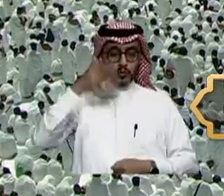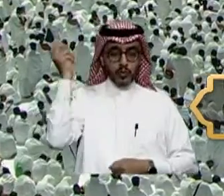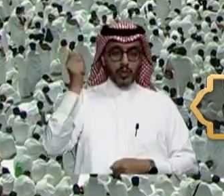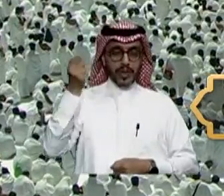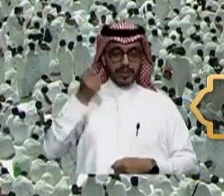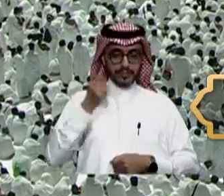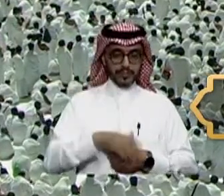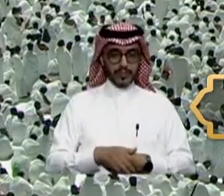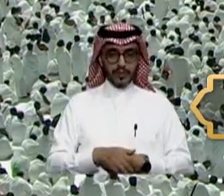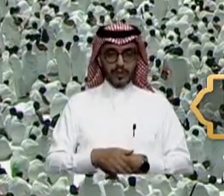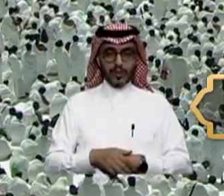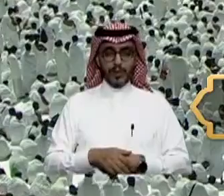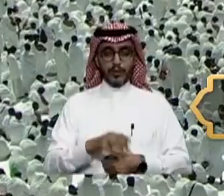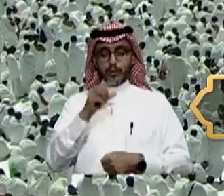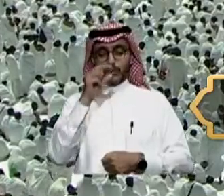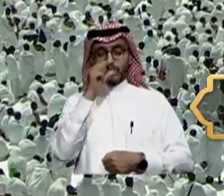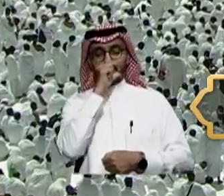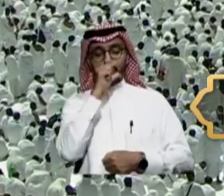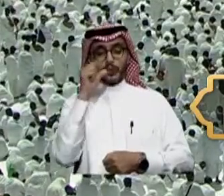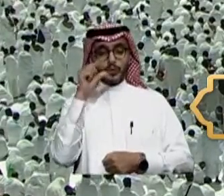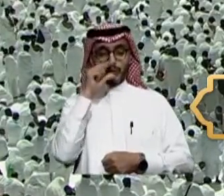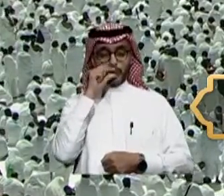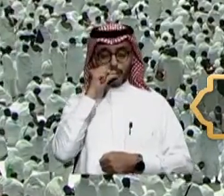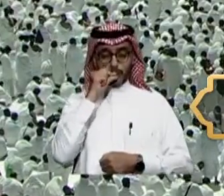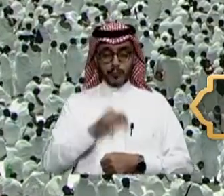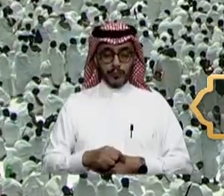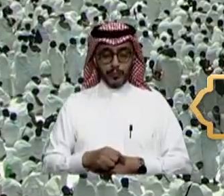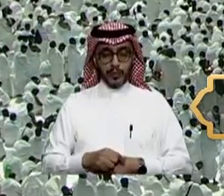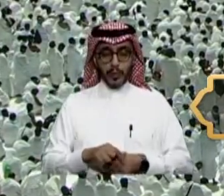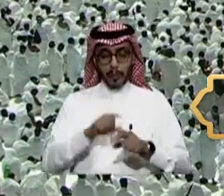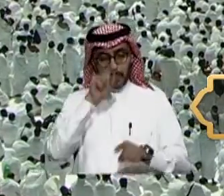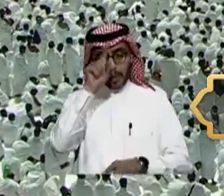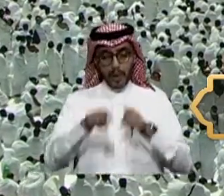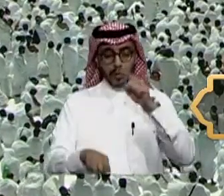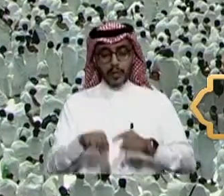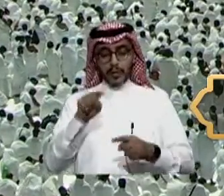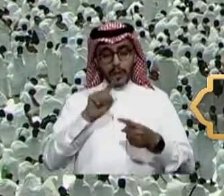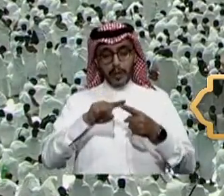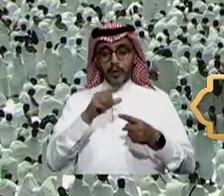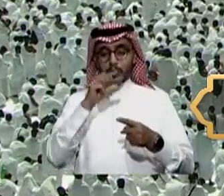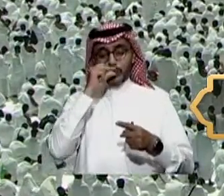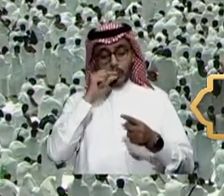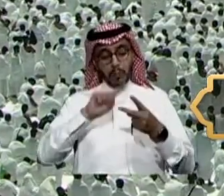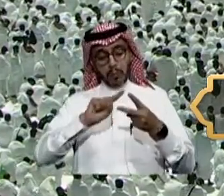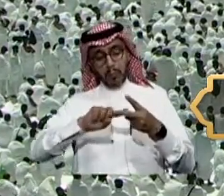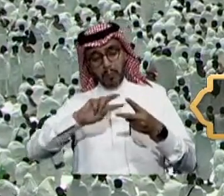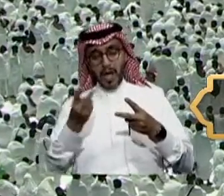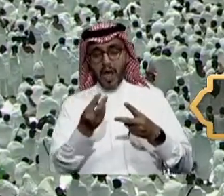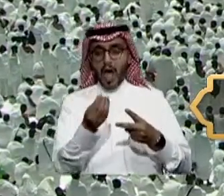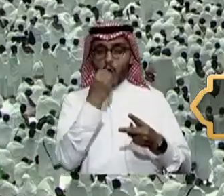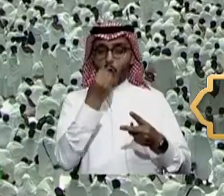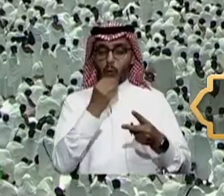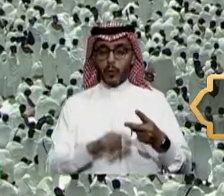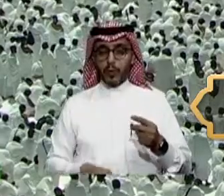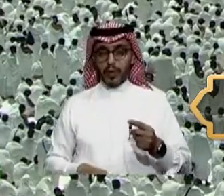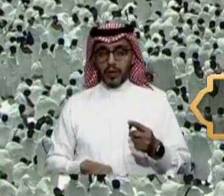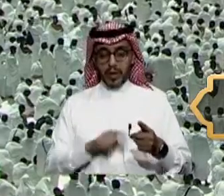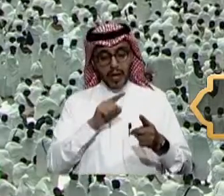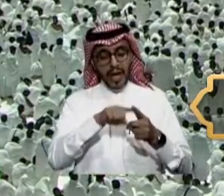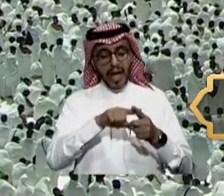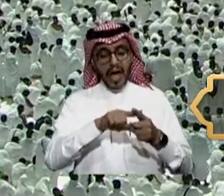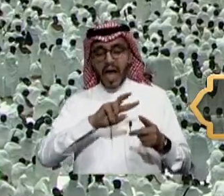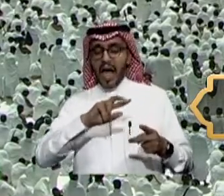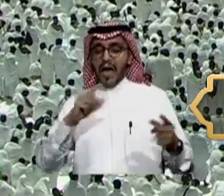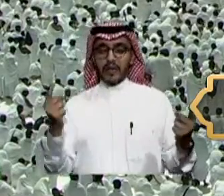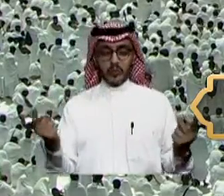عليه وسلم في رمضان فصام بعضنا وافطر بعضنا فلم يعب الصائم على